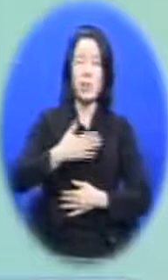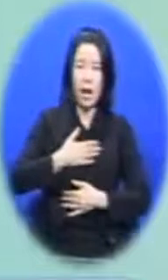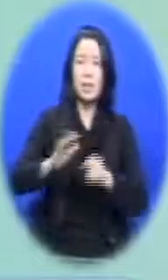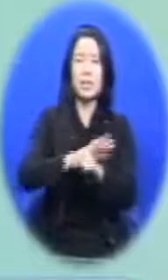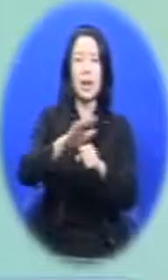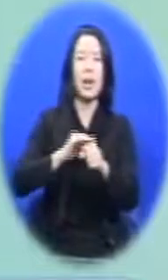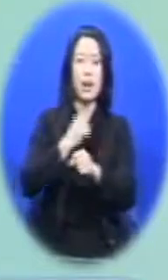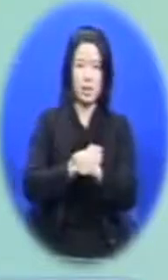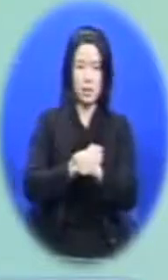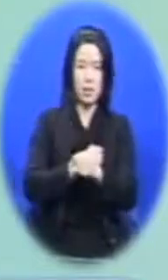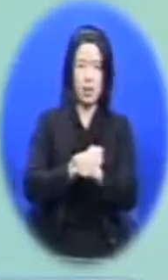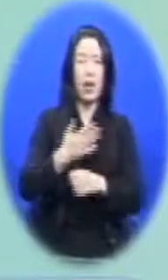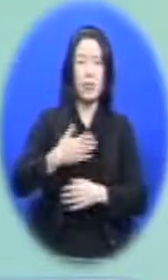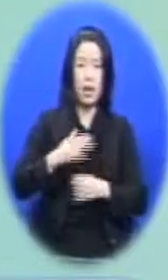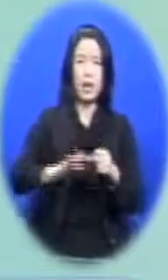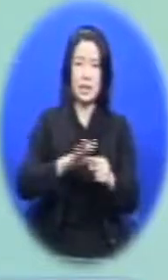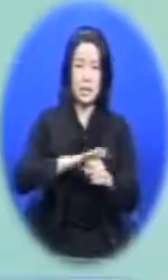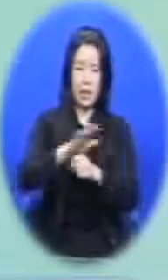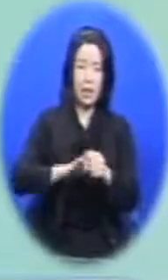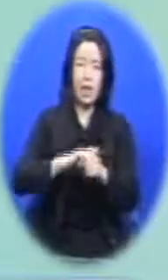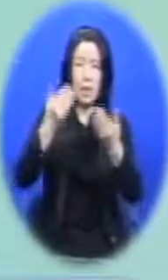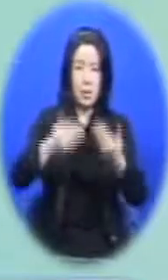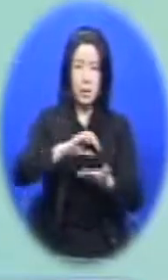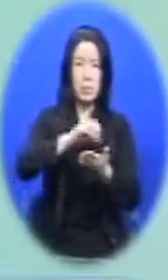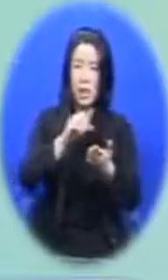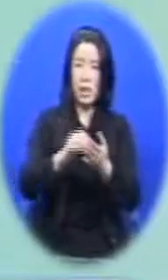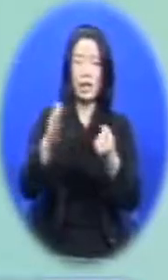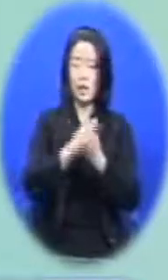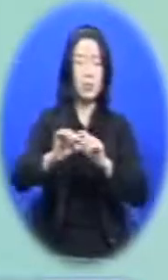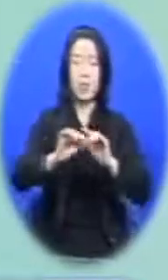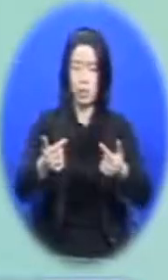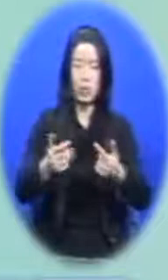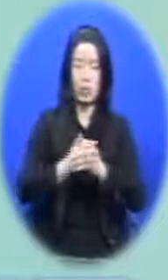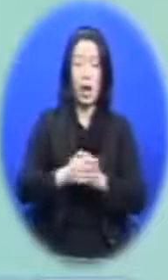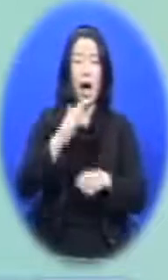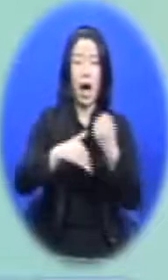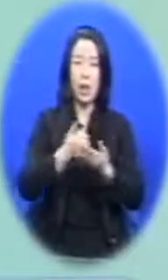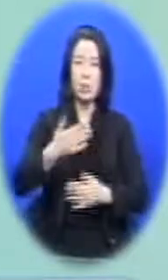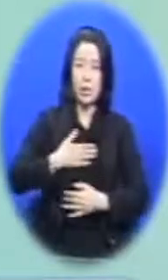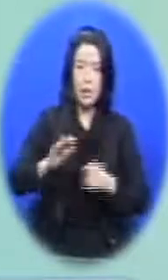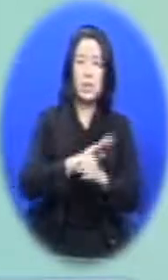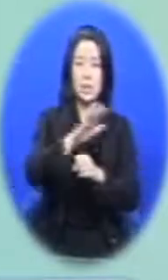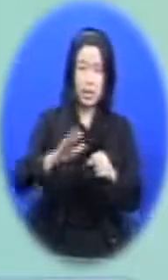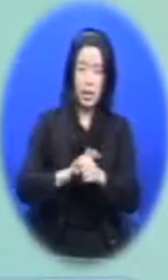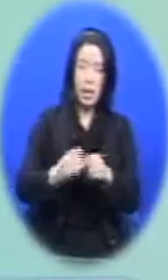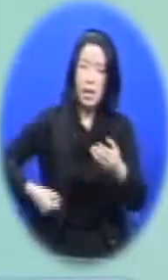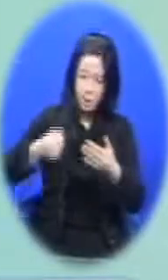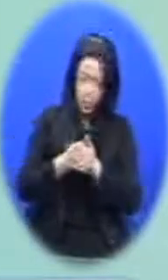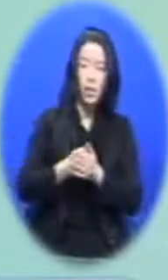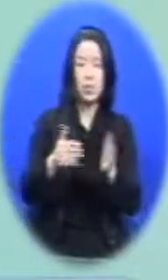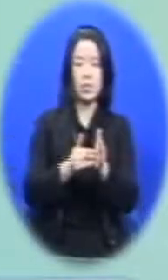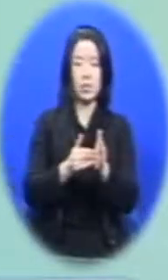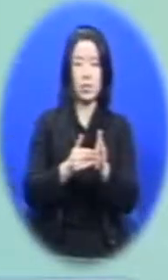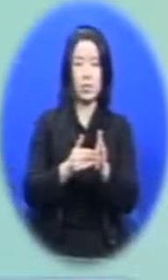사랑하신다. 내가 사랑받을만 하기 때문이 아니고 하나님은 나를 사랑하기로 작정하셨어.